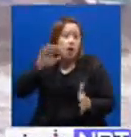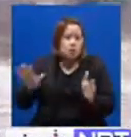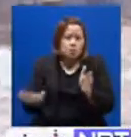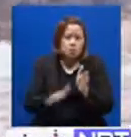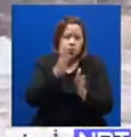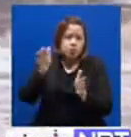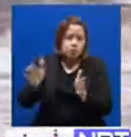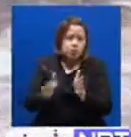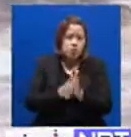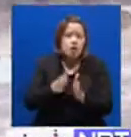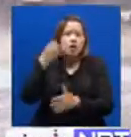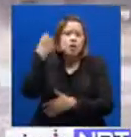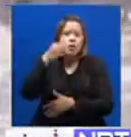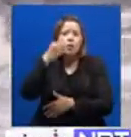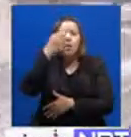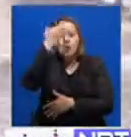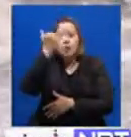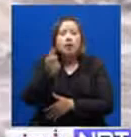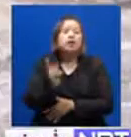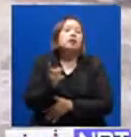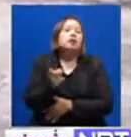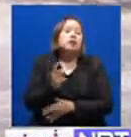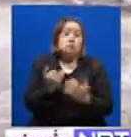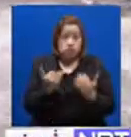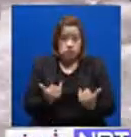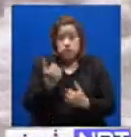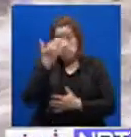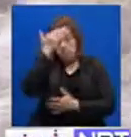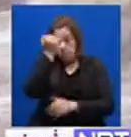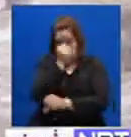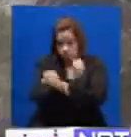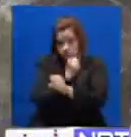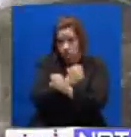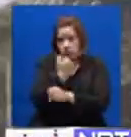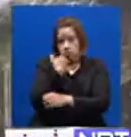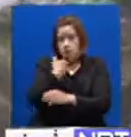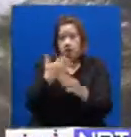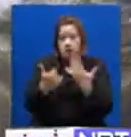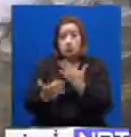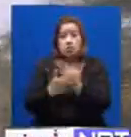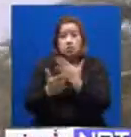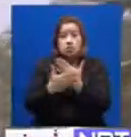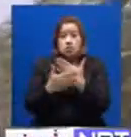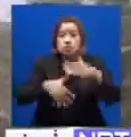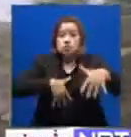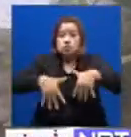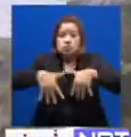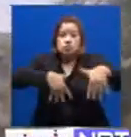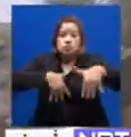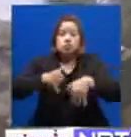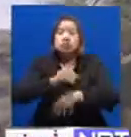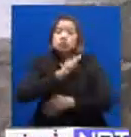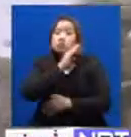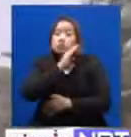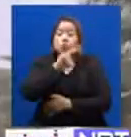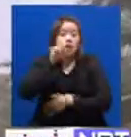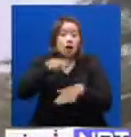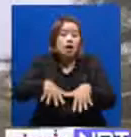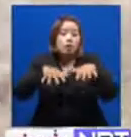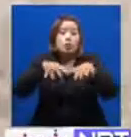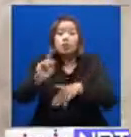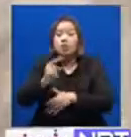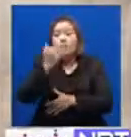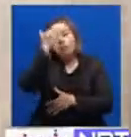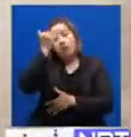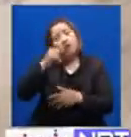งนี้ก็มักจะมีคลื่นลมแรงแต่ก็มีการเฝ้าระวังและเตือนภัยพี่น้องประชาชนอย่างต่อเนื่องเพื่อไม่ให้เกิด